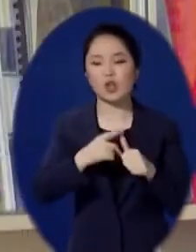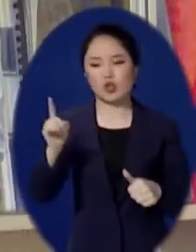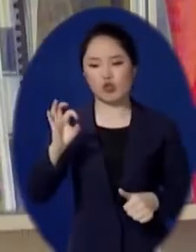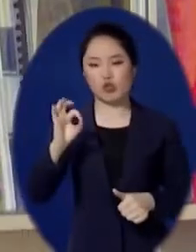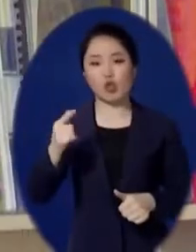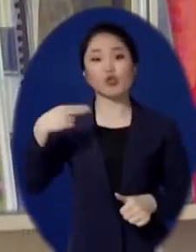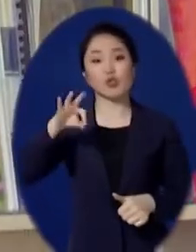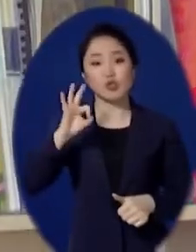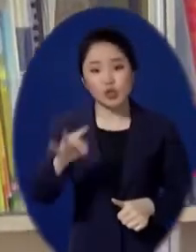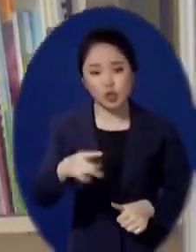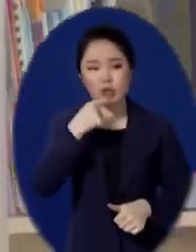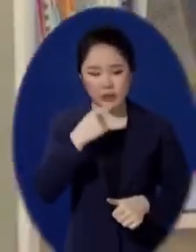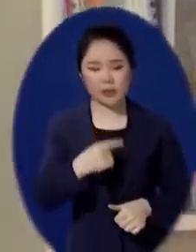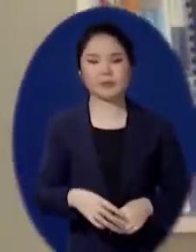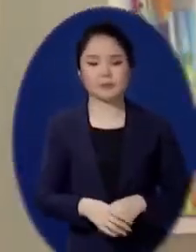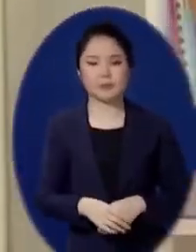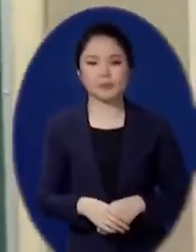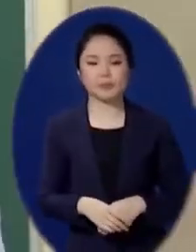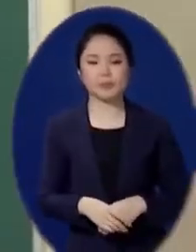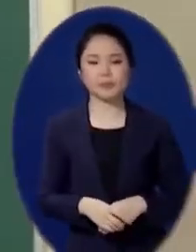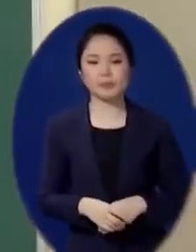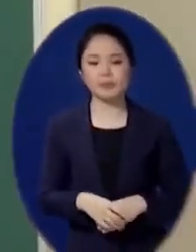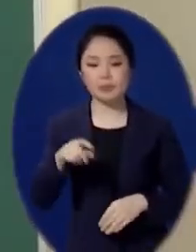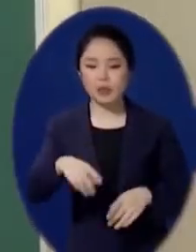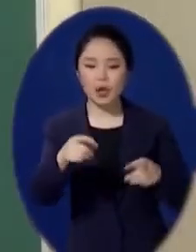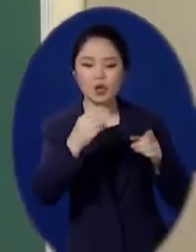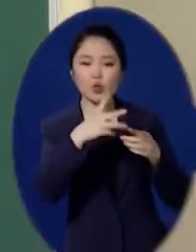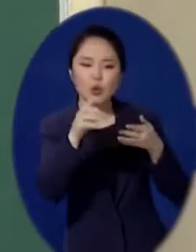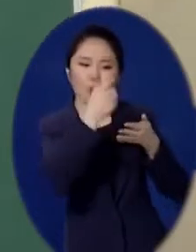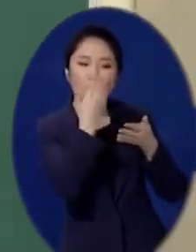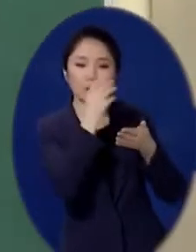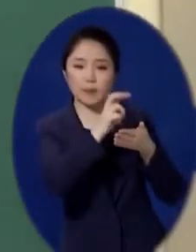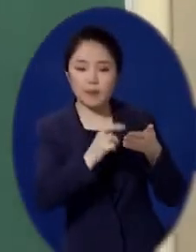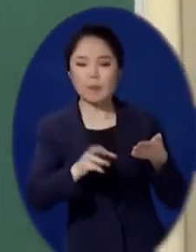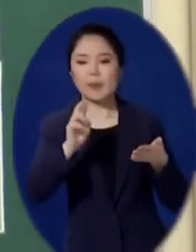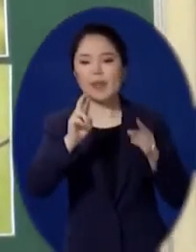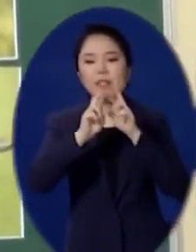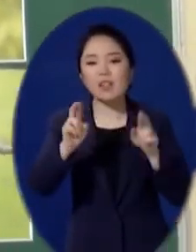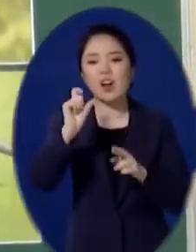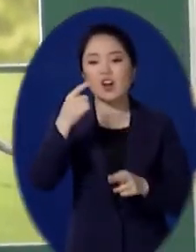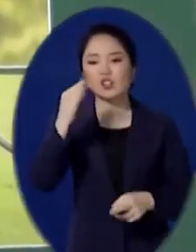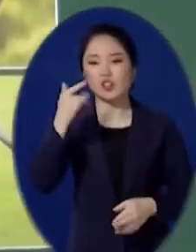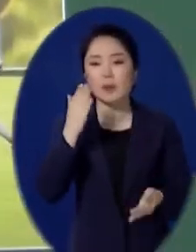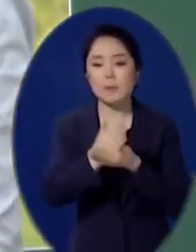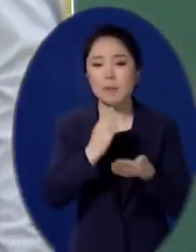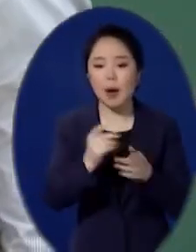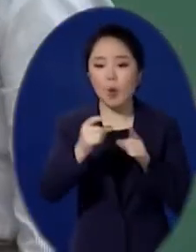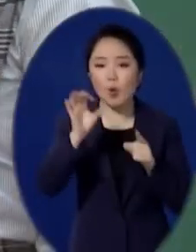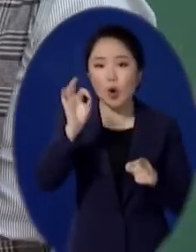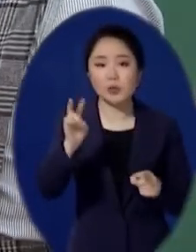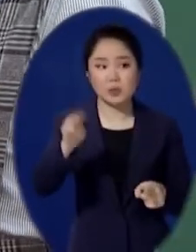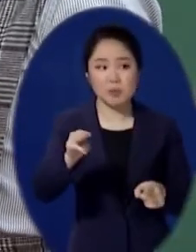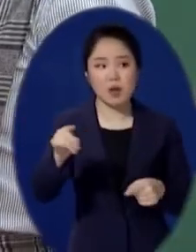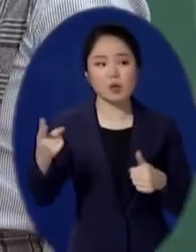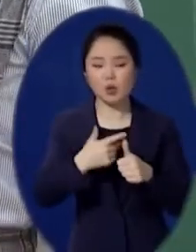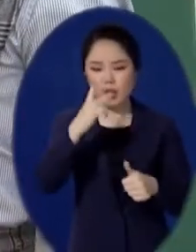нэрлэж ирсэн шүү дээ. За, мөн шүлгээс бид нар ялгах хэшигтэй өвнүүдийг түүж авсан байгаа. За,